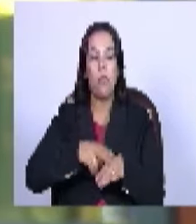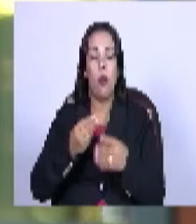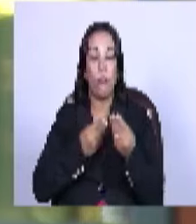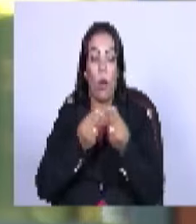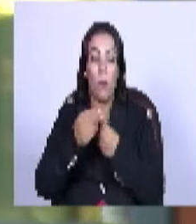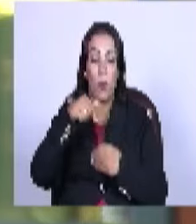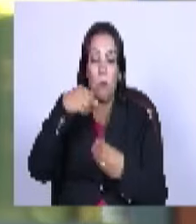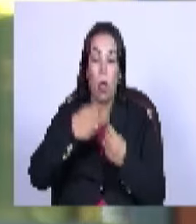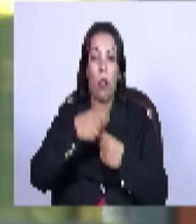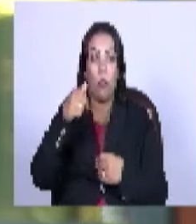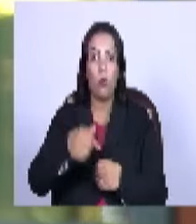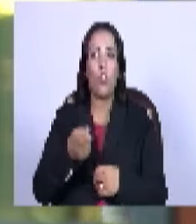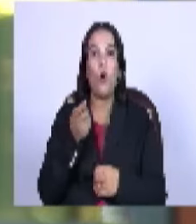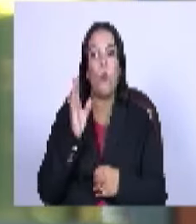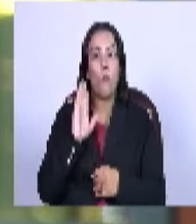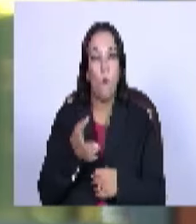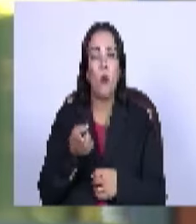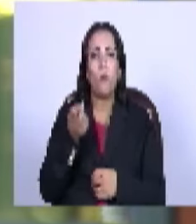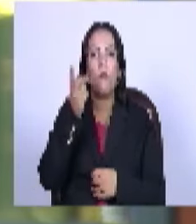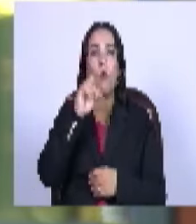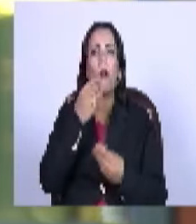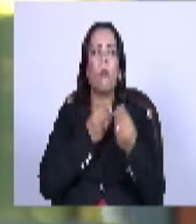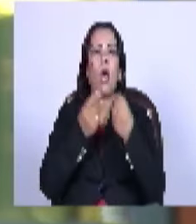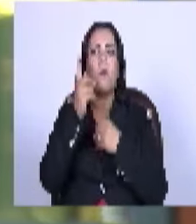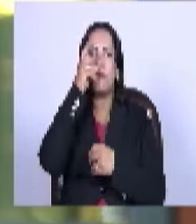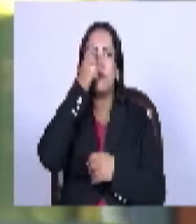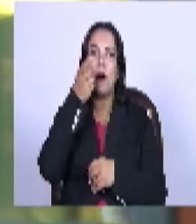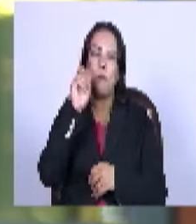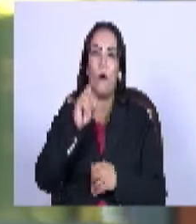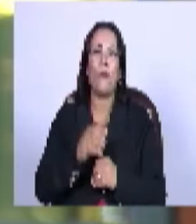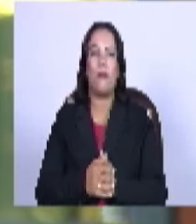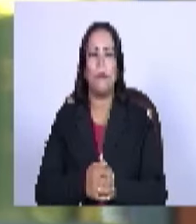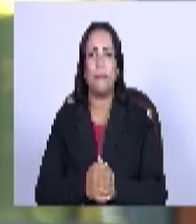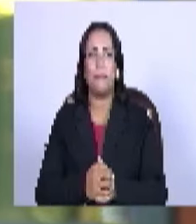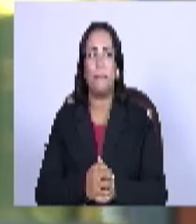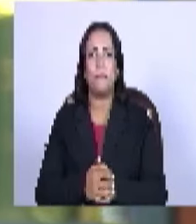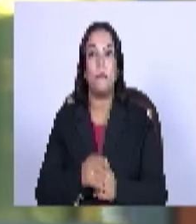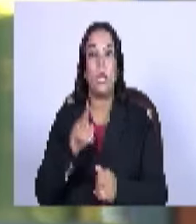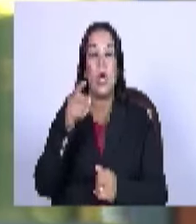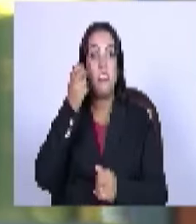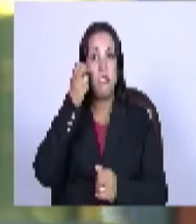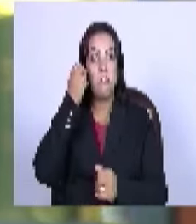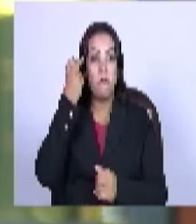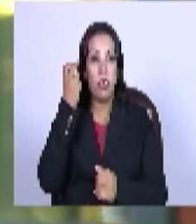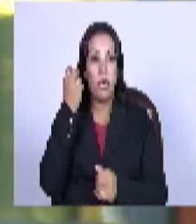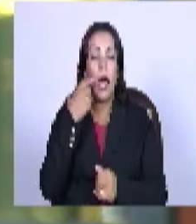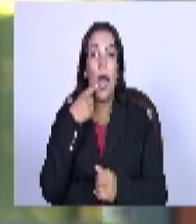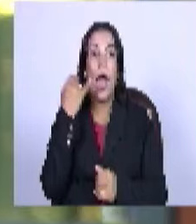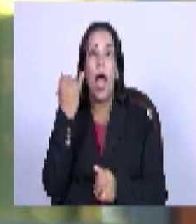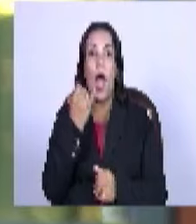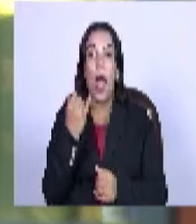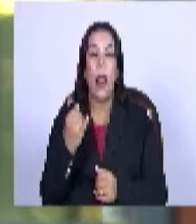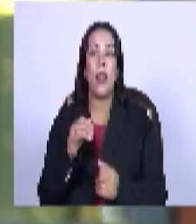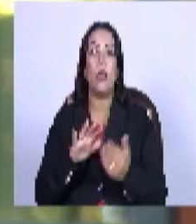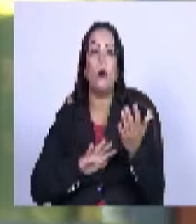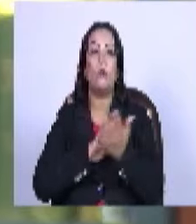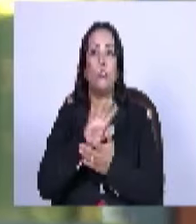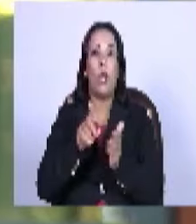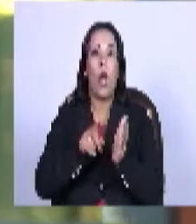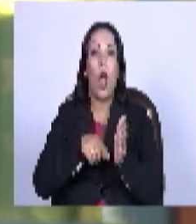النهارده قد تجد صعوبه في التعامل معه بكره ففكر حل المشكلات اول